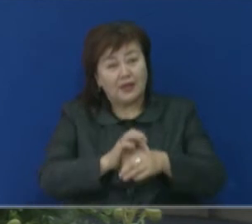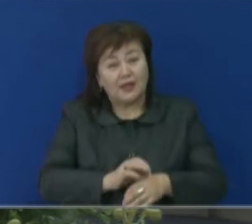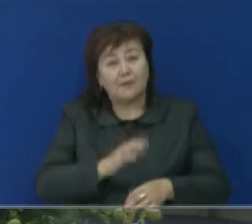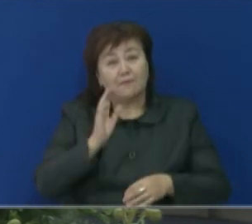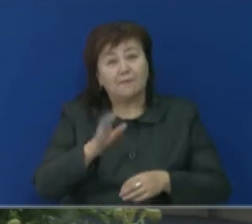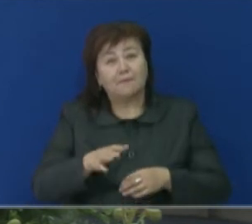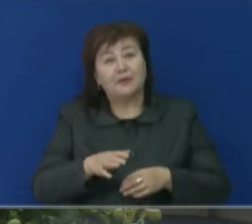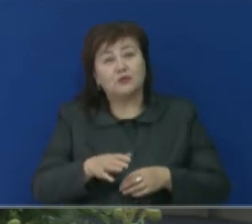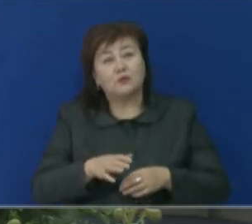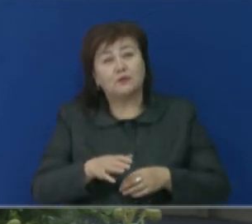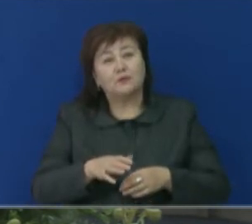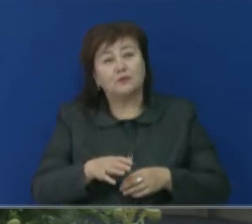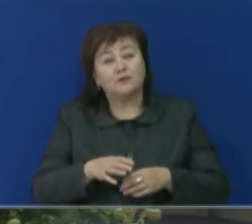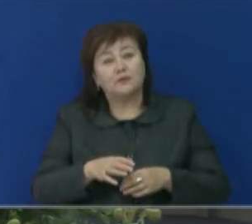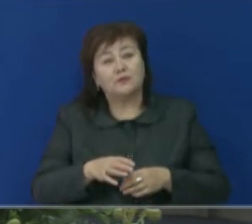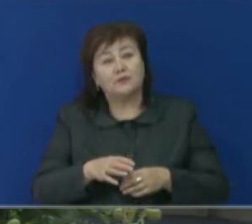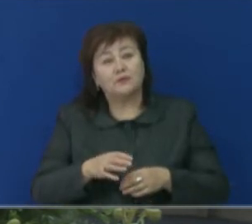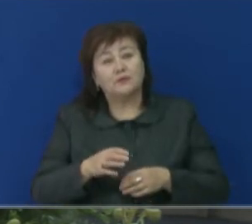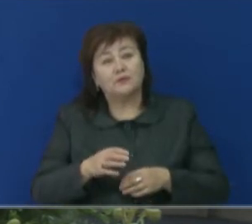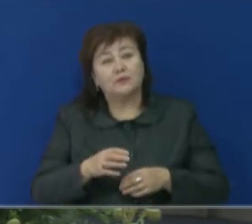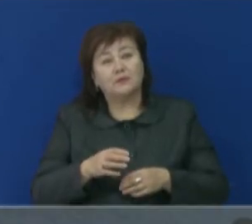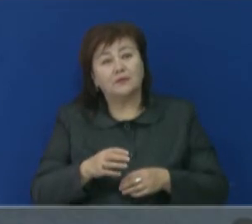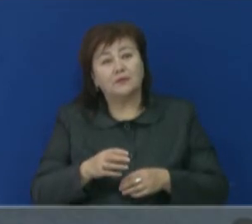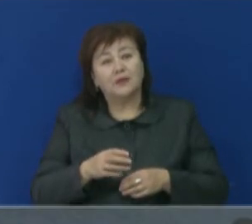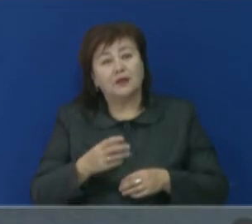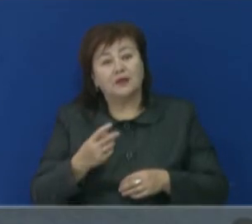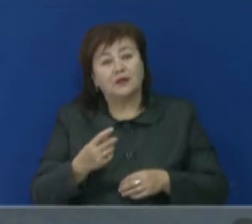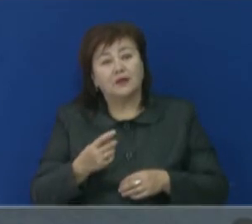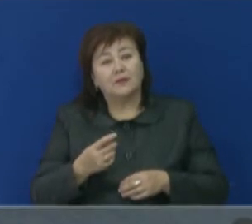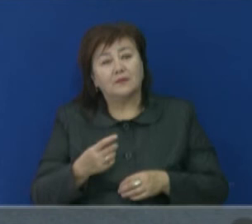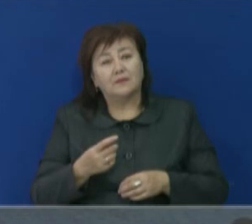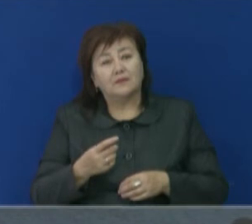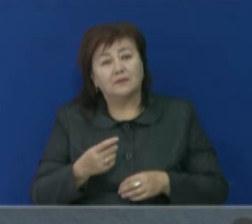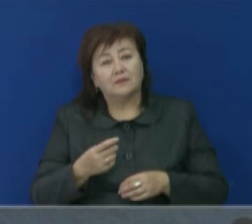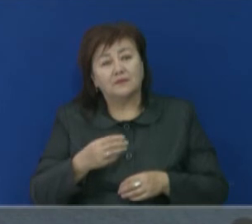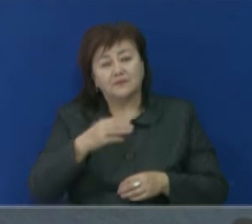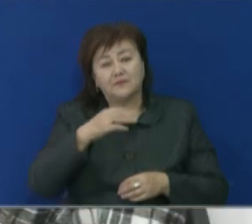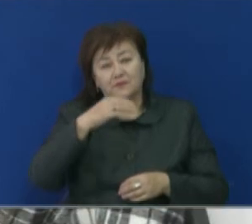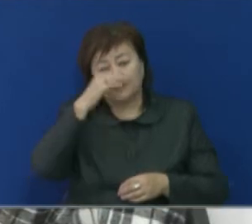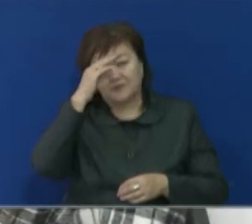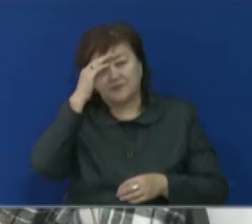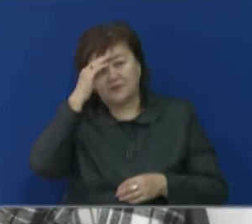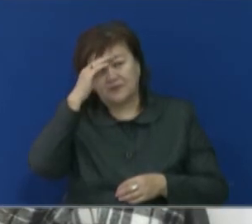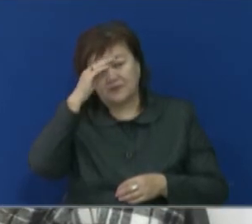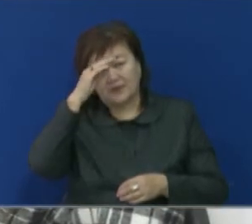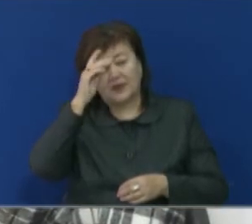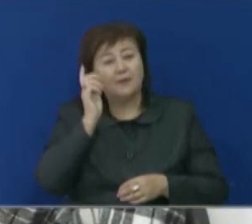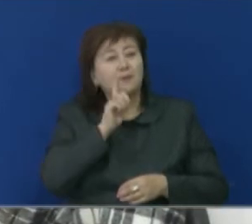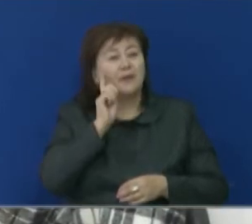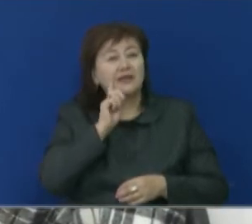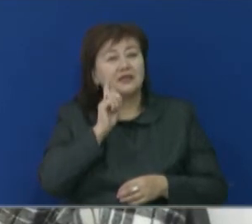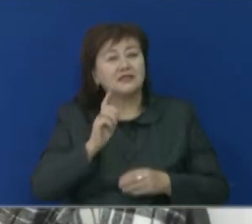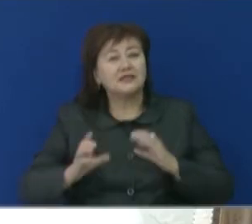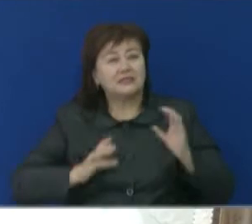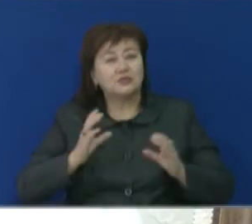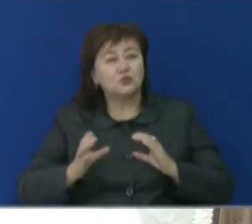сыртына шыққаннан кейін Рамазан Саттарұлы бөрліге дейін өзі жүгіреді. Студенттер жылай-ақ профессорге өздерін қызықтырған сұрақтар қойып жауап алды.